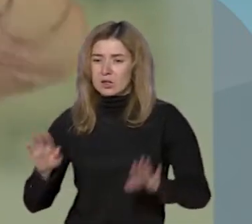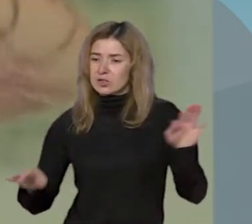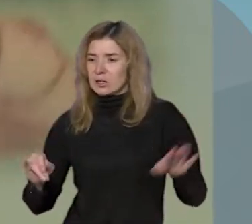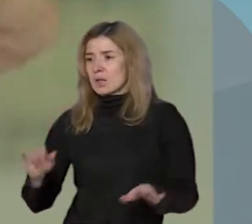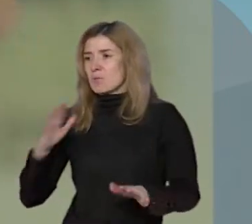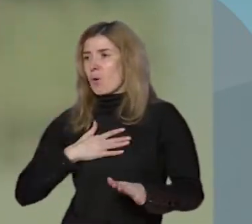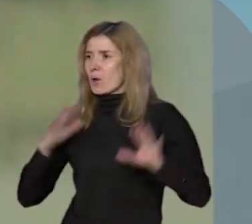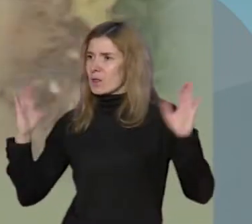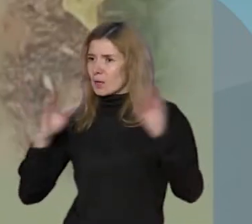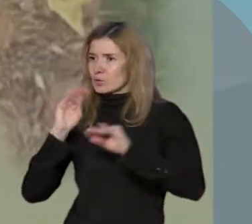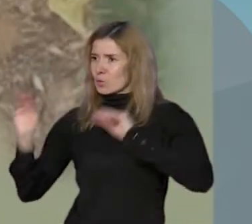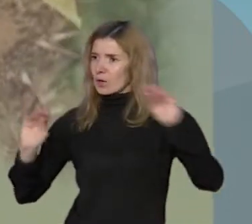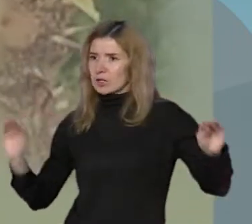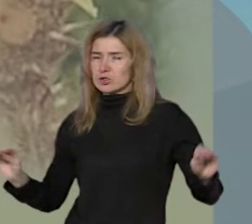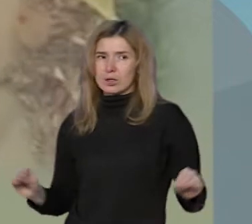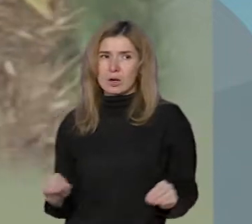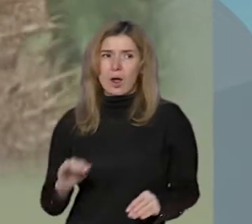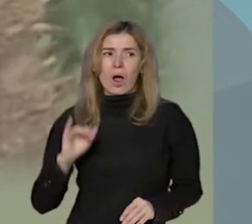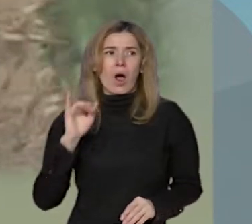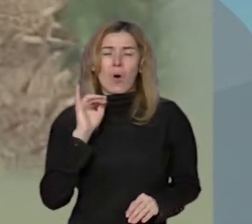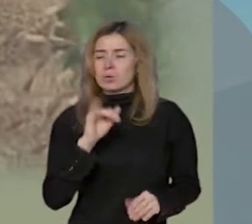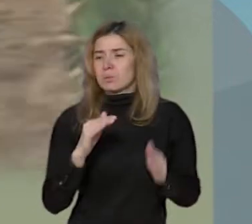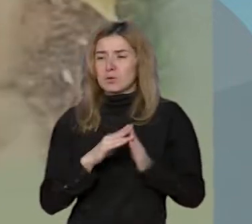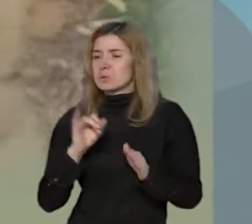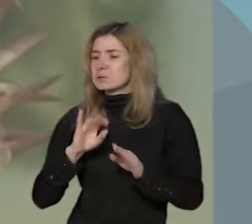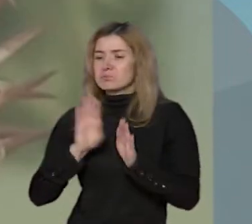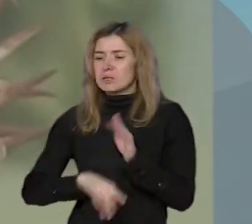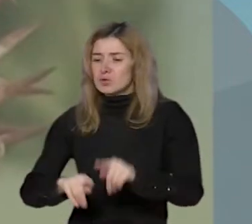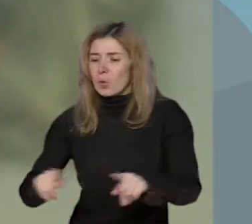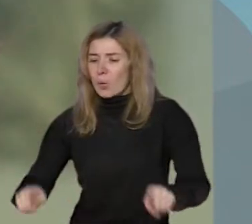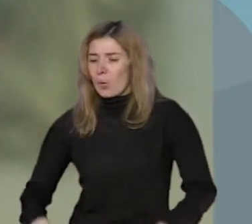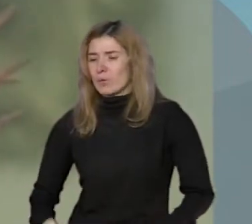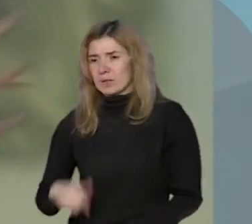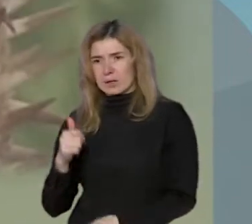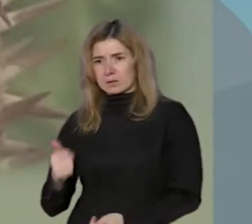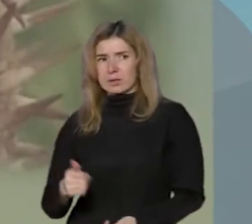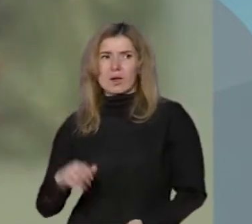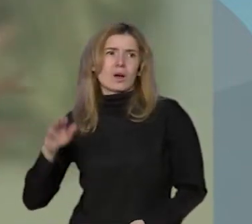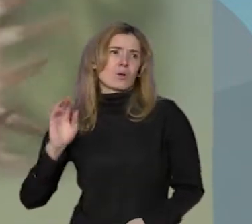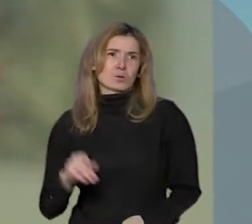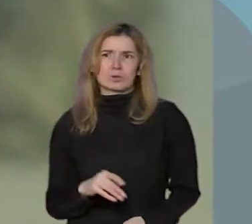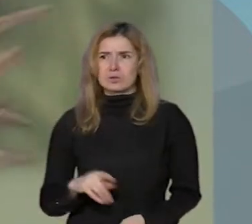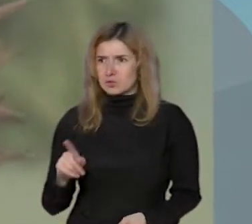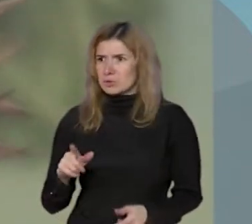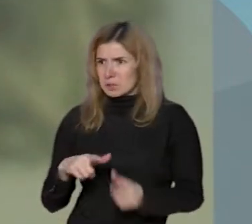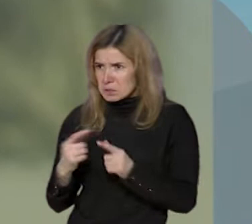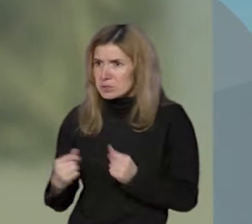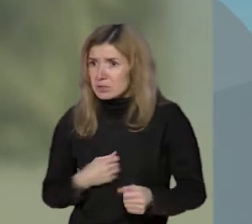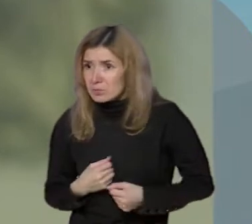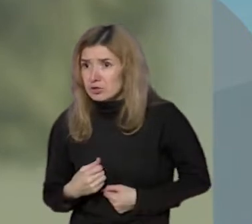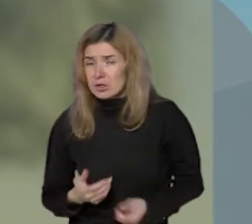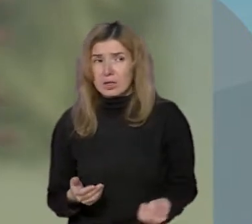лес украшают. А у тебя дома и без коврика хорошо. О, да что ты, Мишутка, неужели